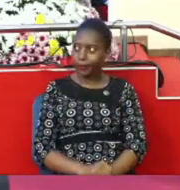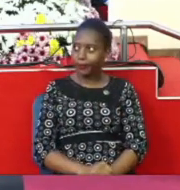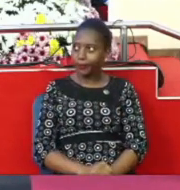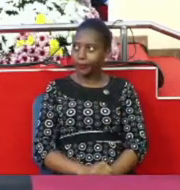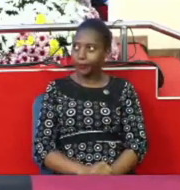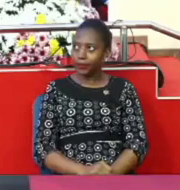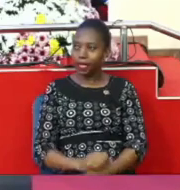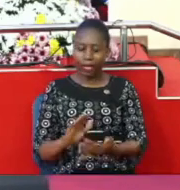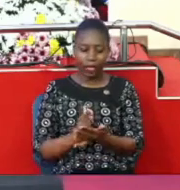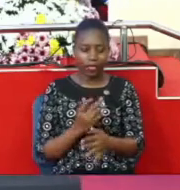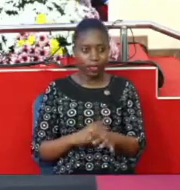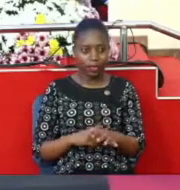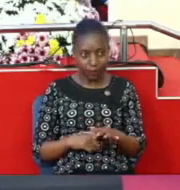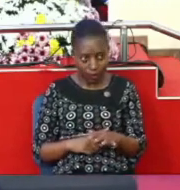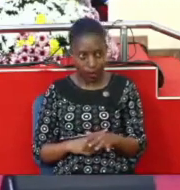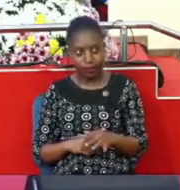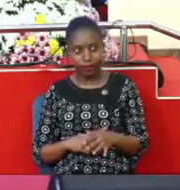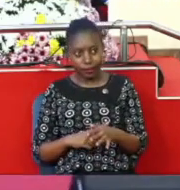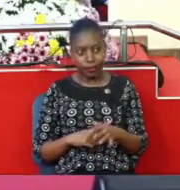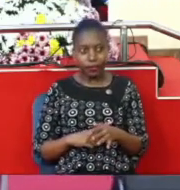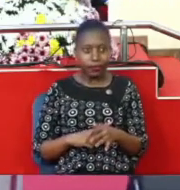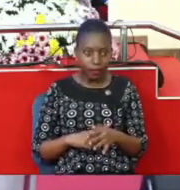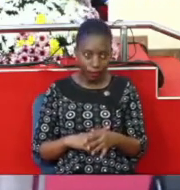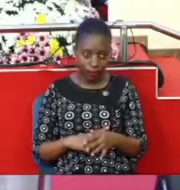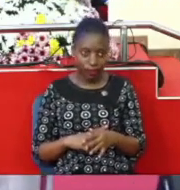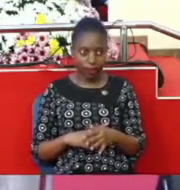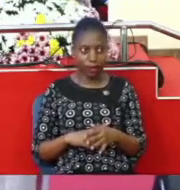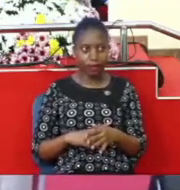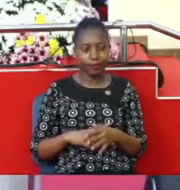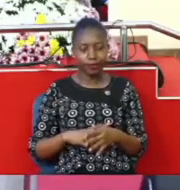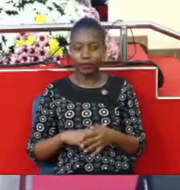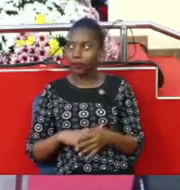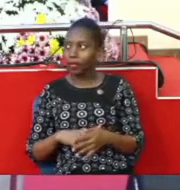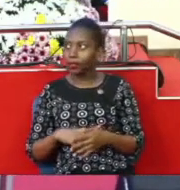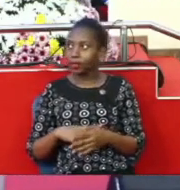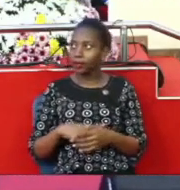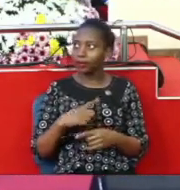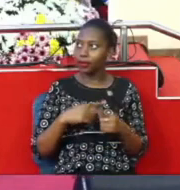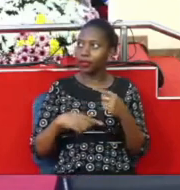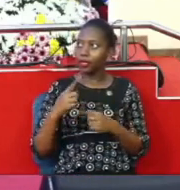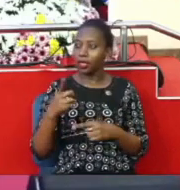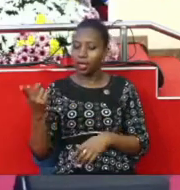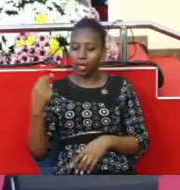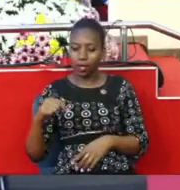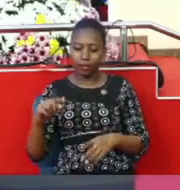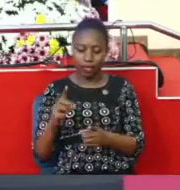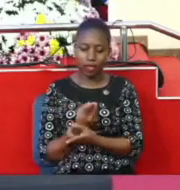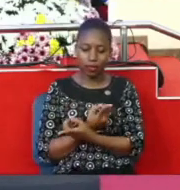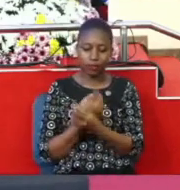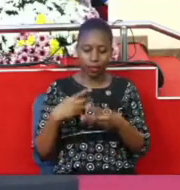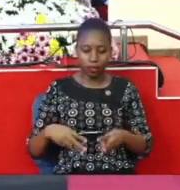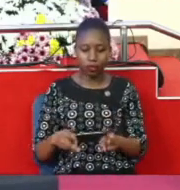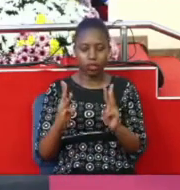And sometimes the winning comes in very interesting ways. Na kwa wakati mwingi ushindi unakuja kwa njia tofauti. One of my